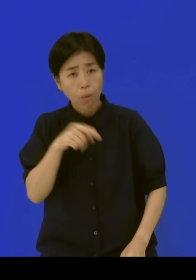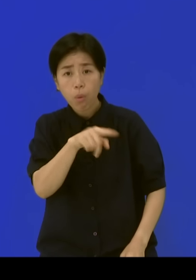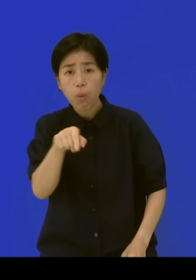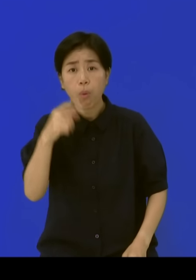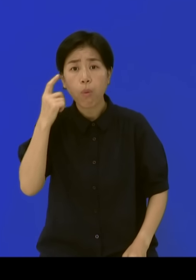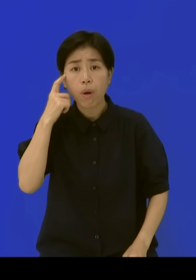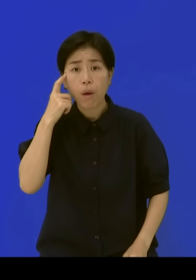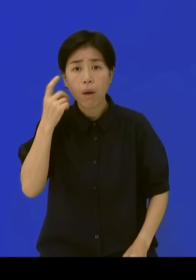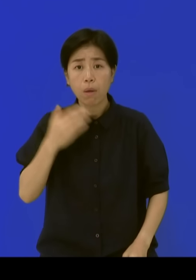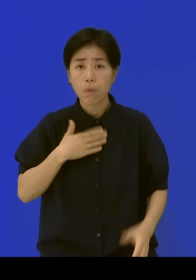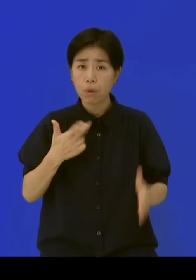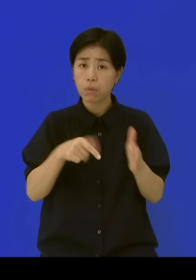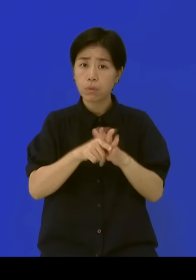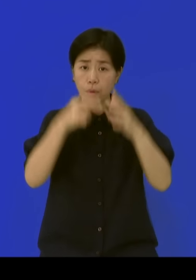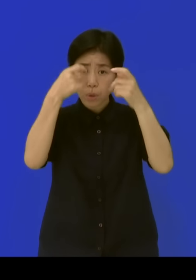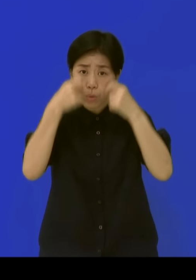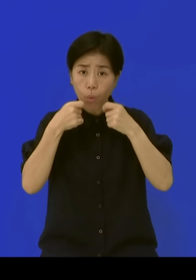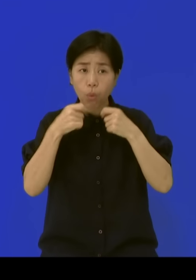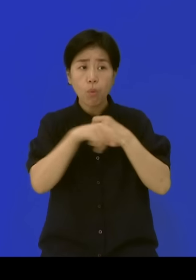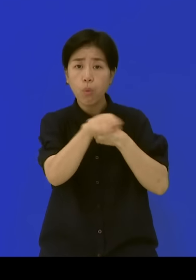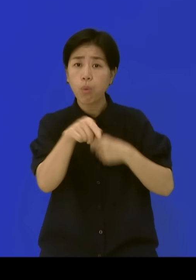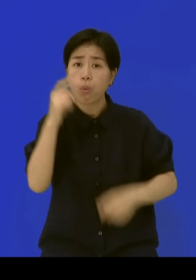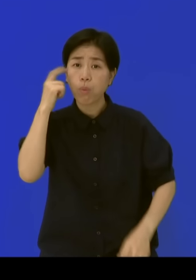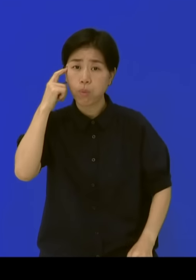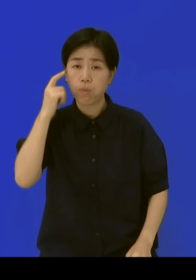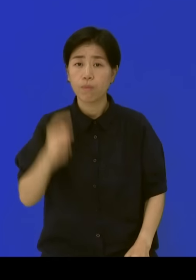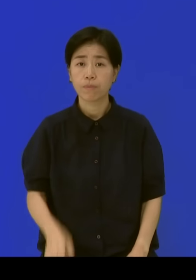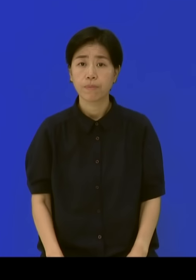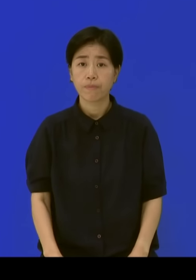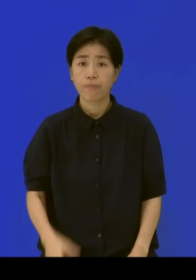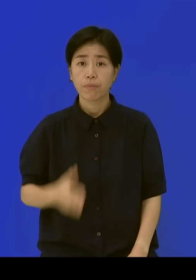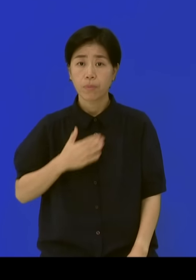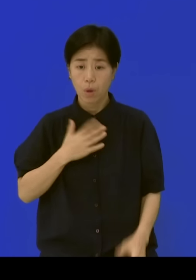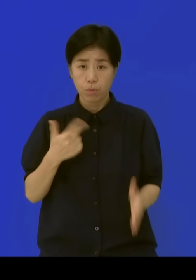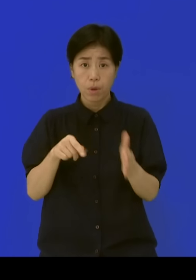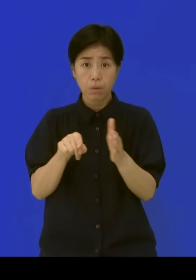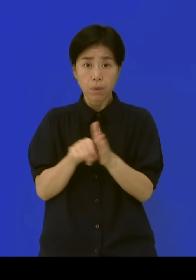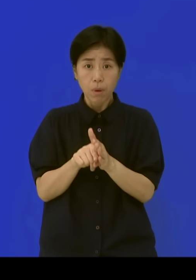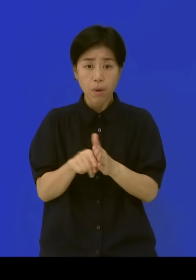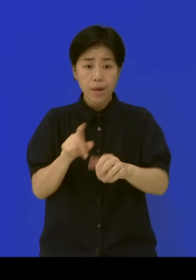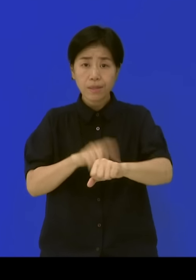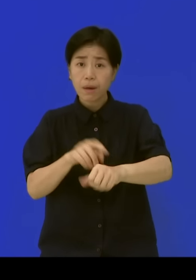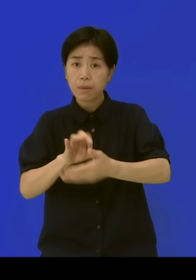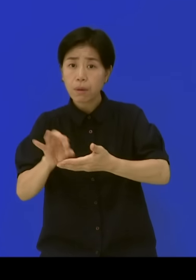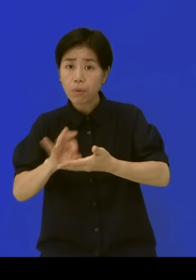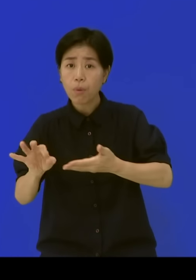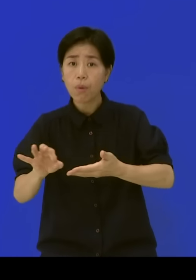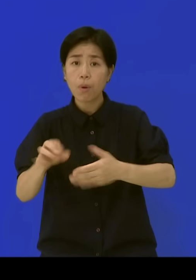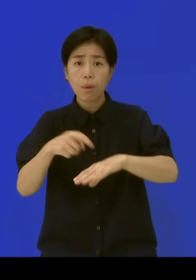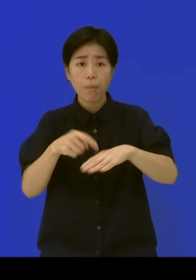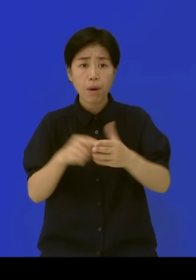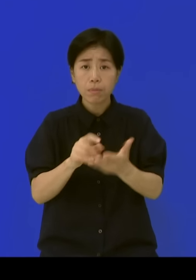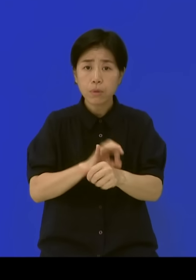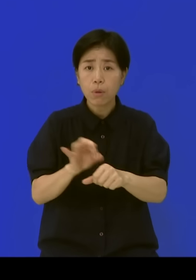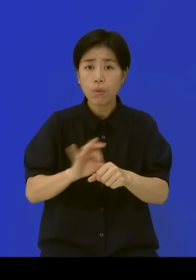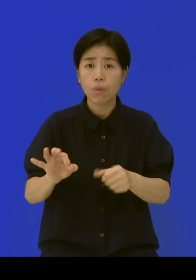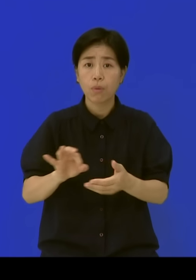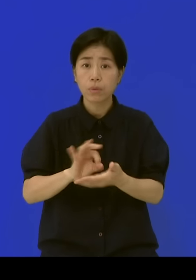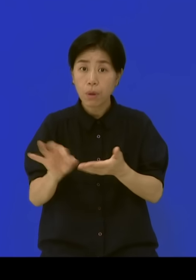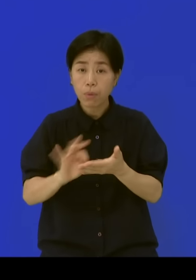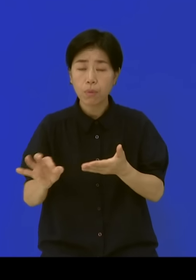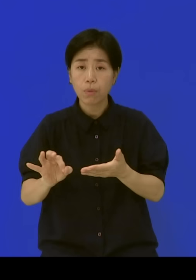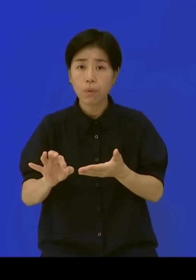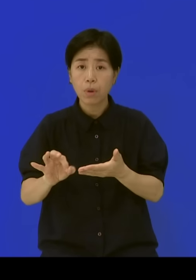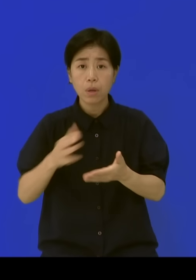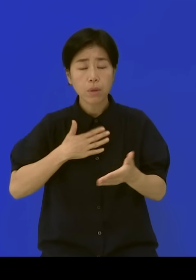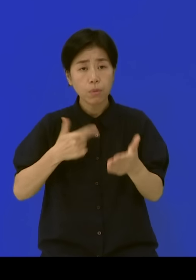나 때문에 울지? 라는 것 때문에 왜 나 때문에 마음을 쓰고 왜 나 때문에 시간을 쓰고 이렇게 하지? 라는 게 의아했던